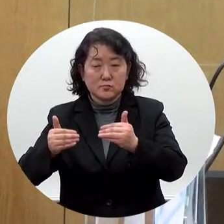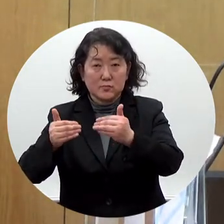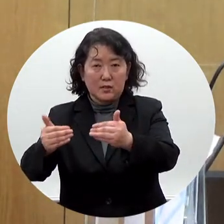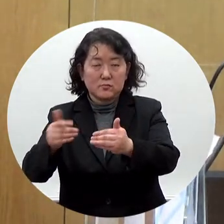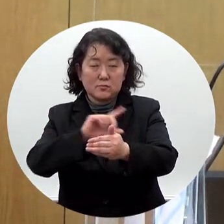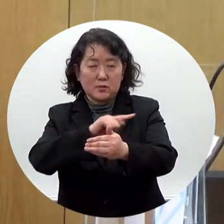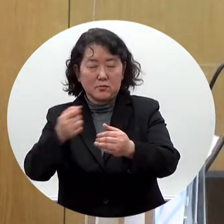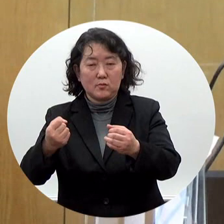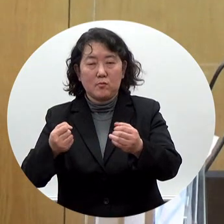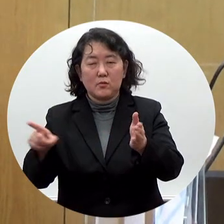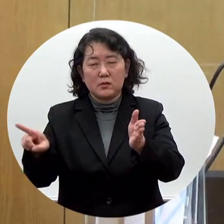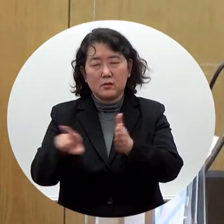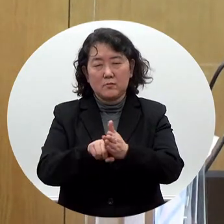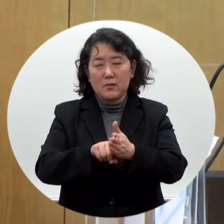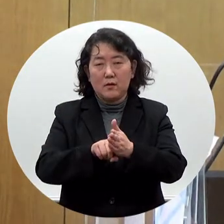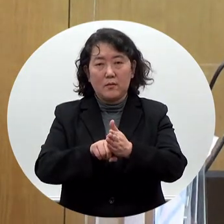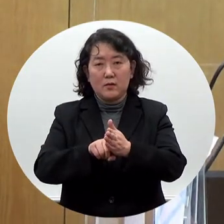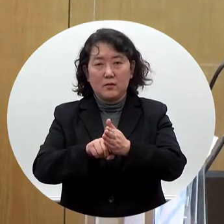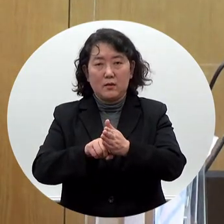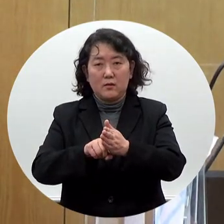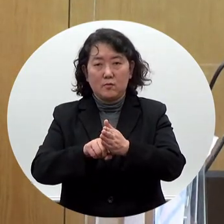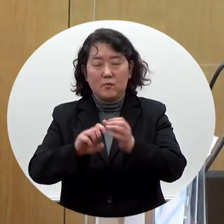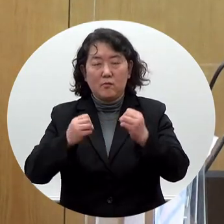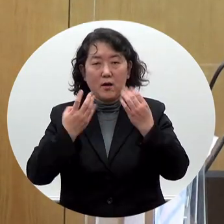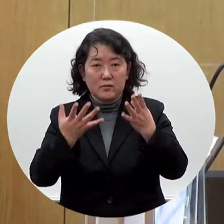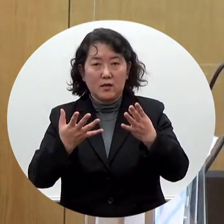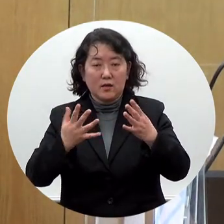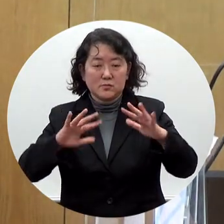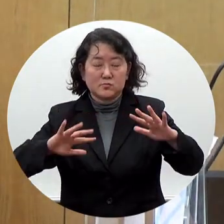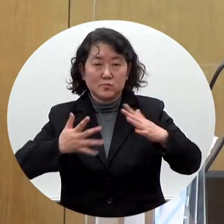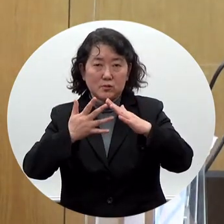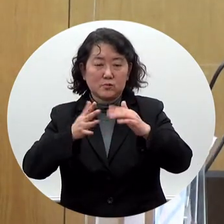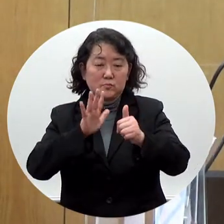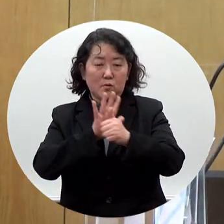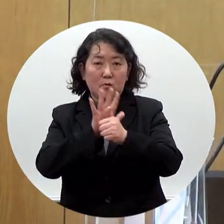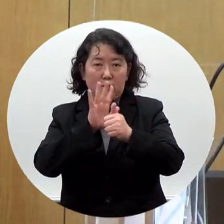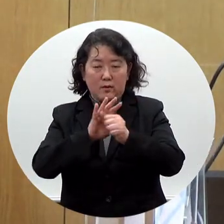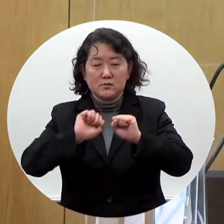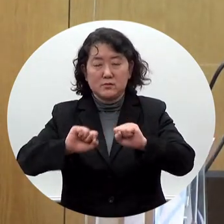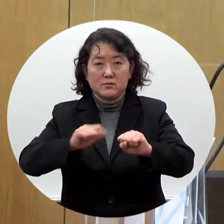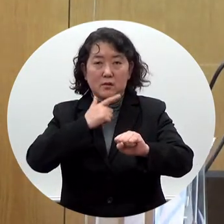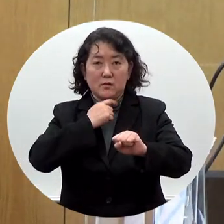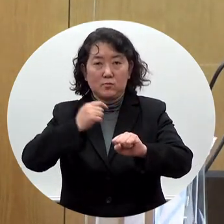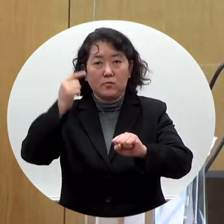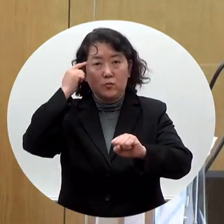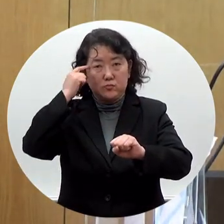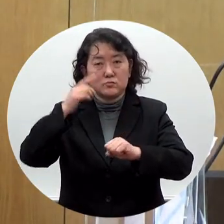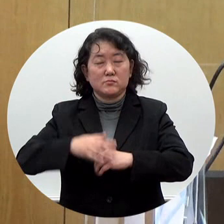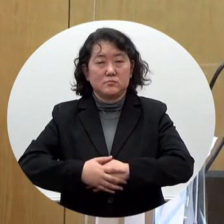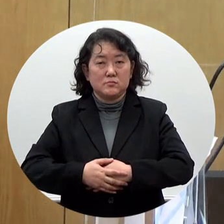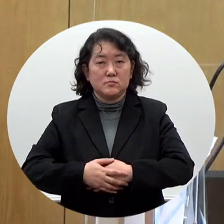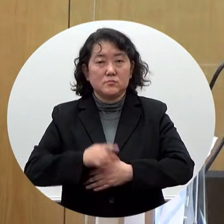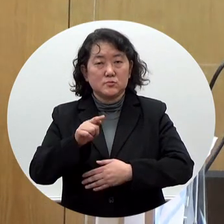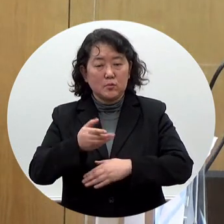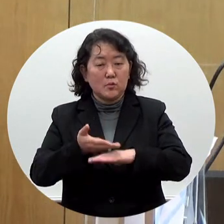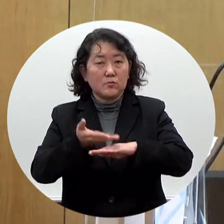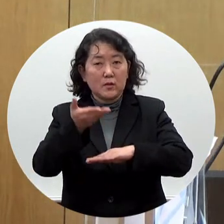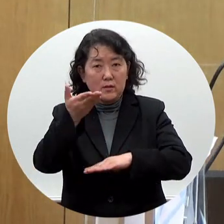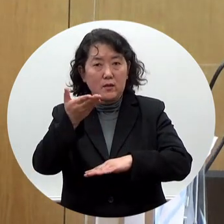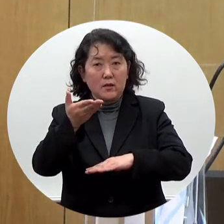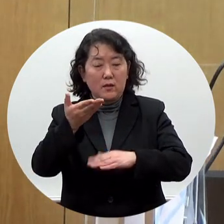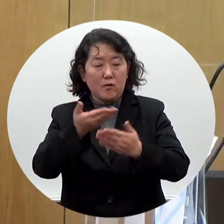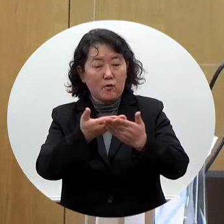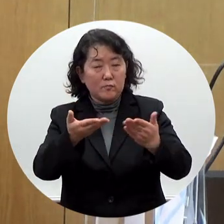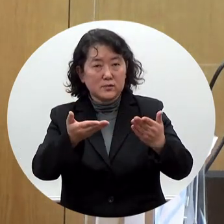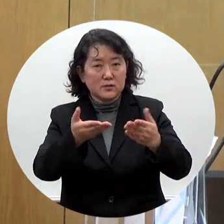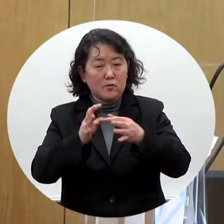ったような新しい取り組みを今治市としては応援をさせていただきたいというふうに思います。そうした上で、店舗